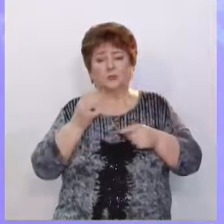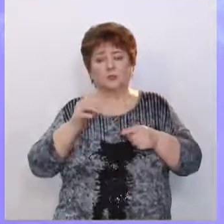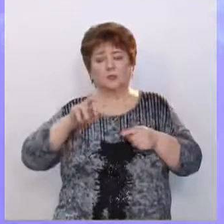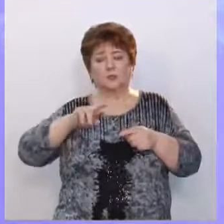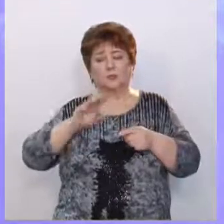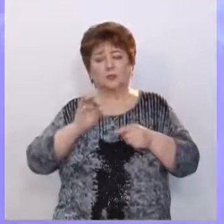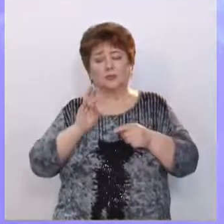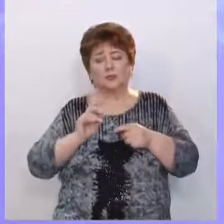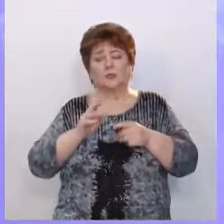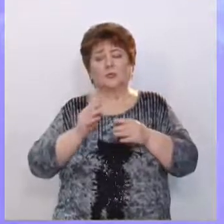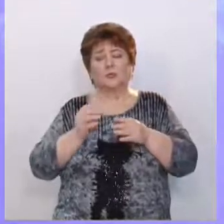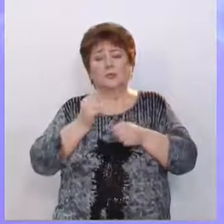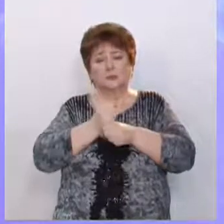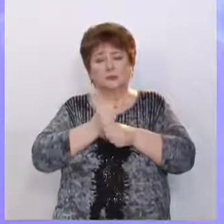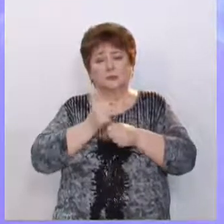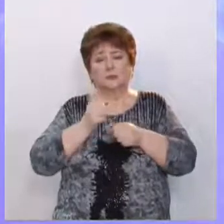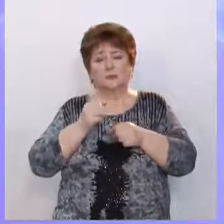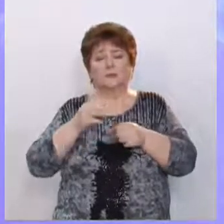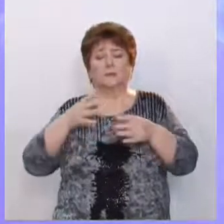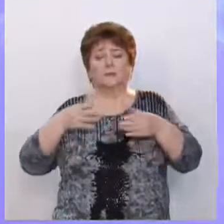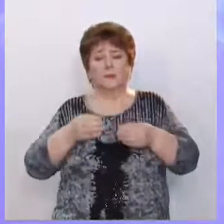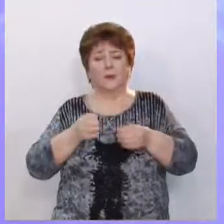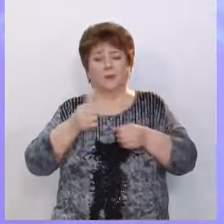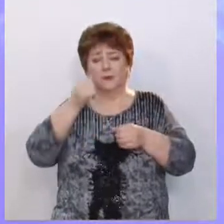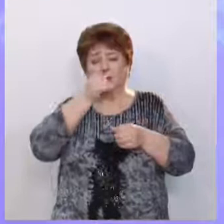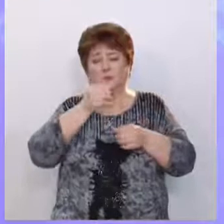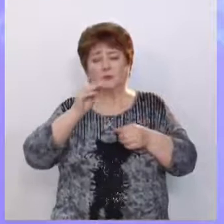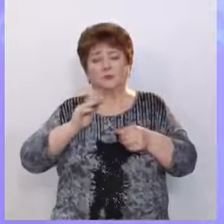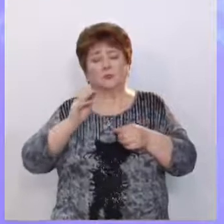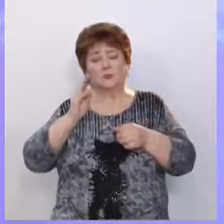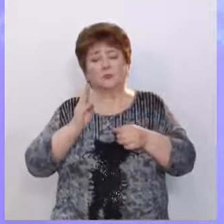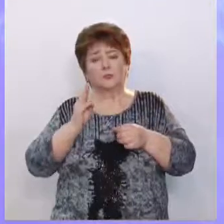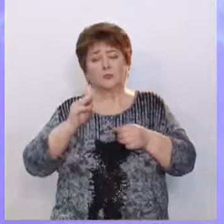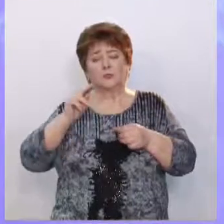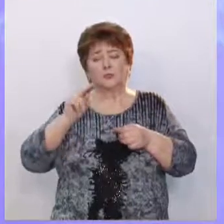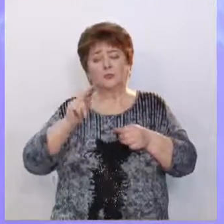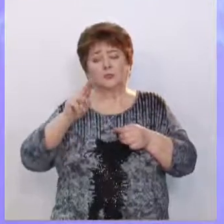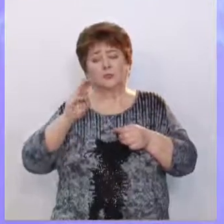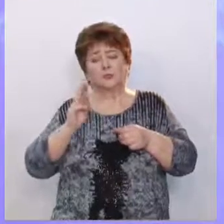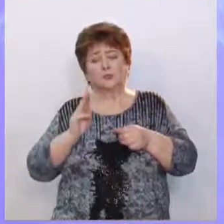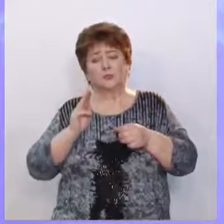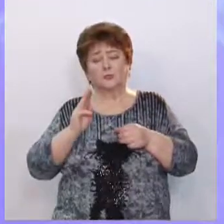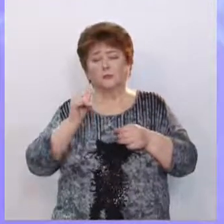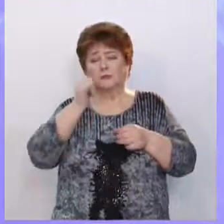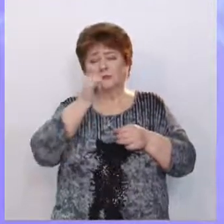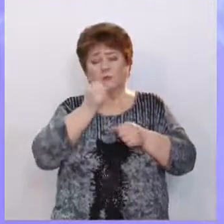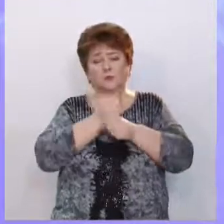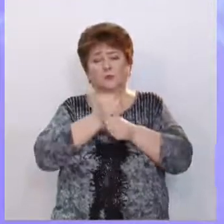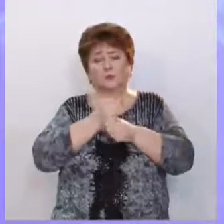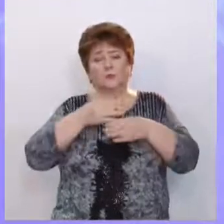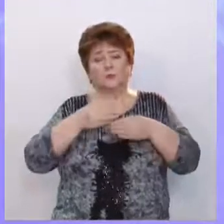не сделает «ж» и «ш» мягкими звуками, а «ч» и «щ» твердыми.